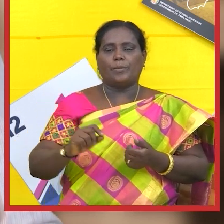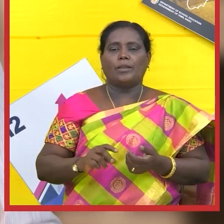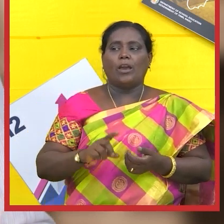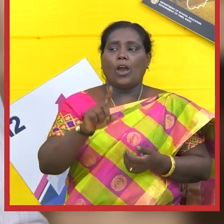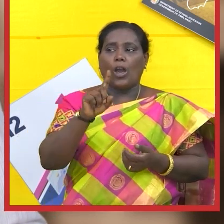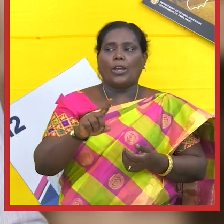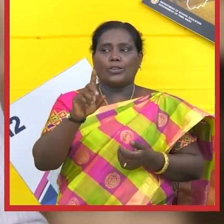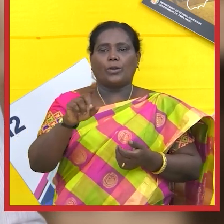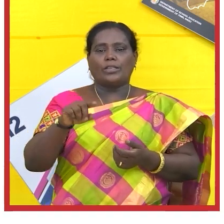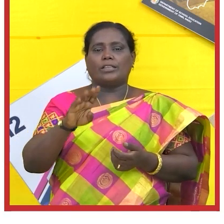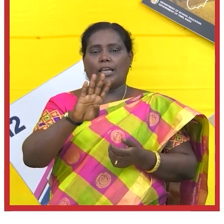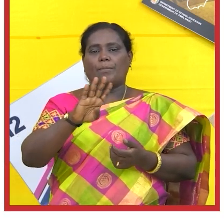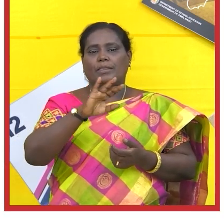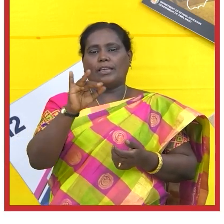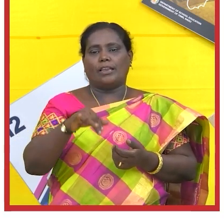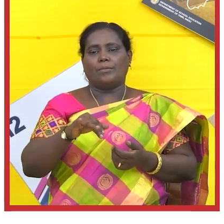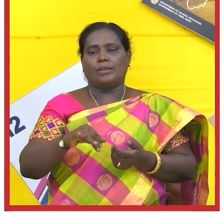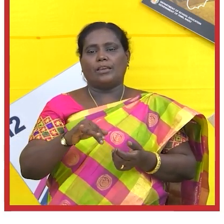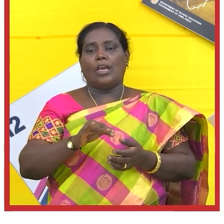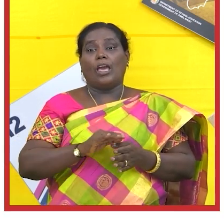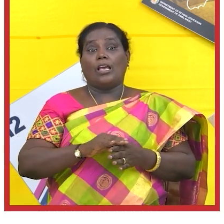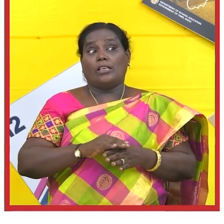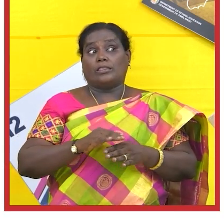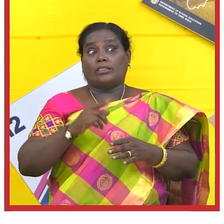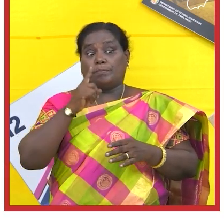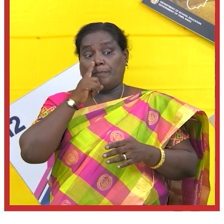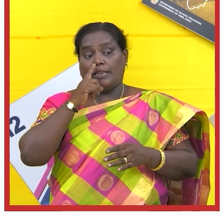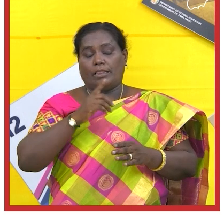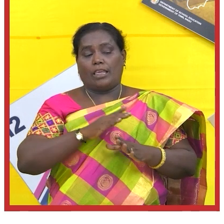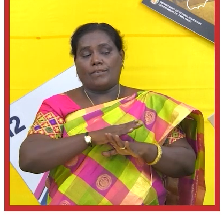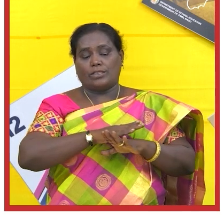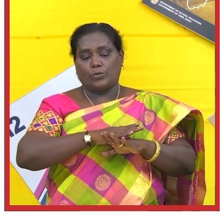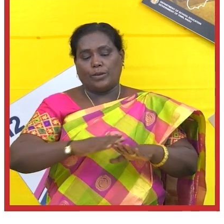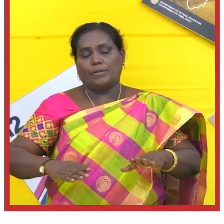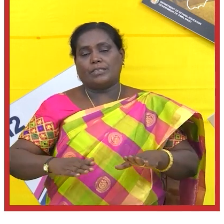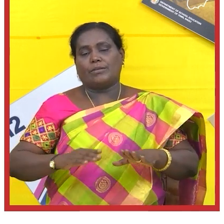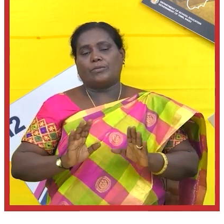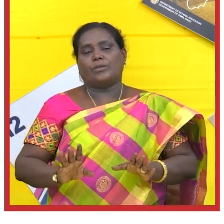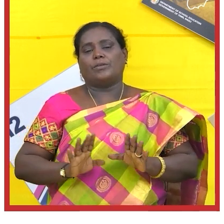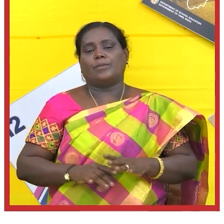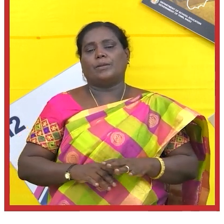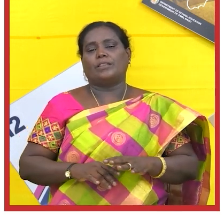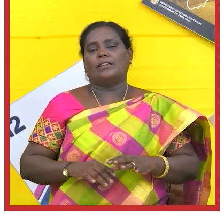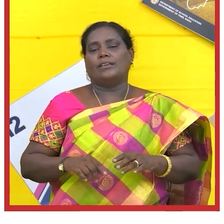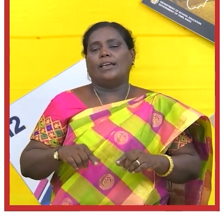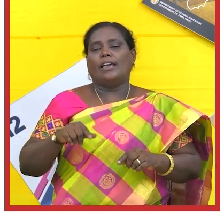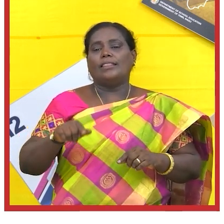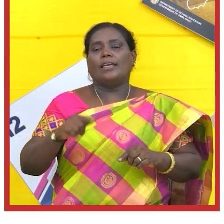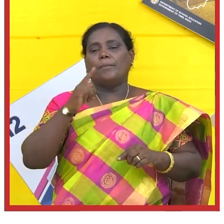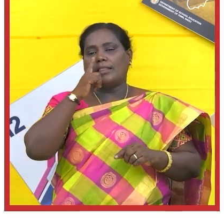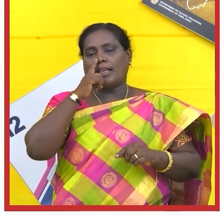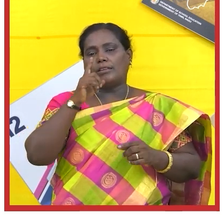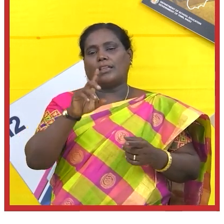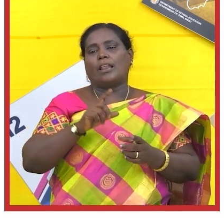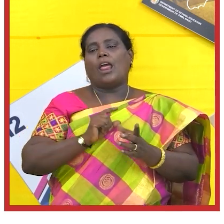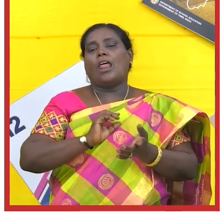1947 இந்தியா விடுதலை பெற்ற பிறகு தேவதாசிகள் ஒழிப்பு சட்டம் கொண்டு வரப்படுகிறது. இது டாக்டர் முத்துலட்சுமி அம்மையாரினுடைய நினைவாகத்தான் இந்த சட்டம்